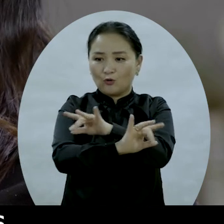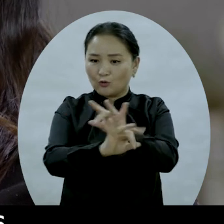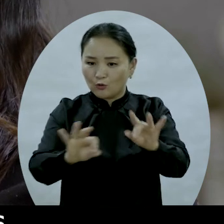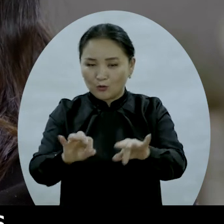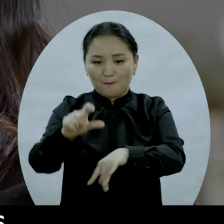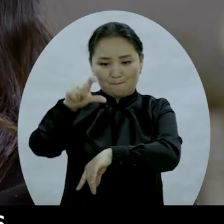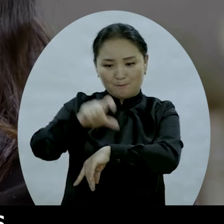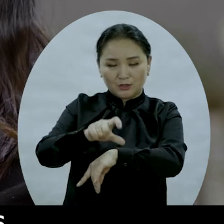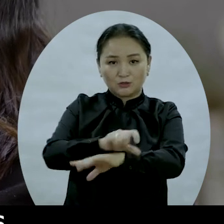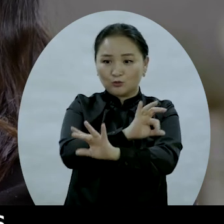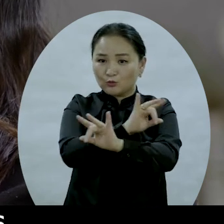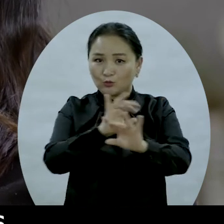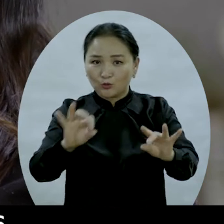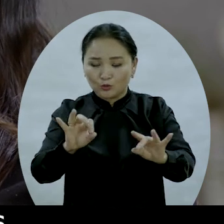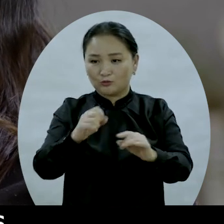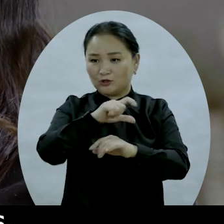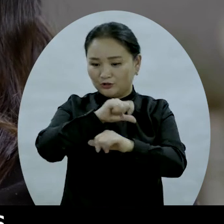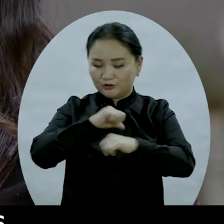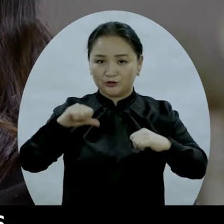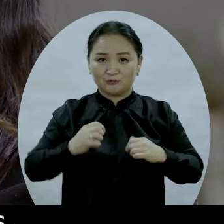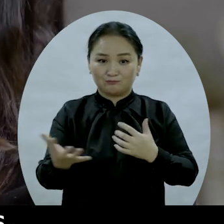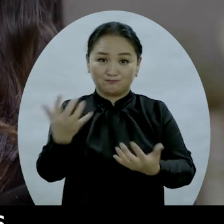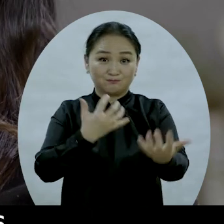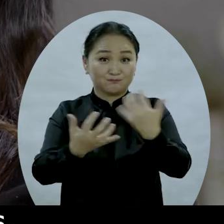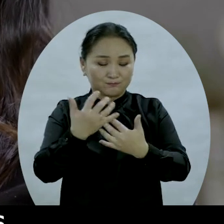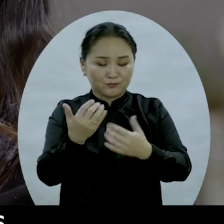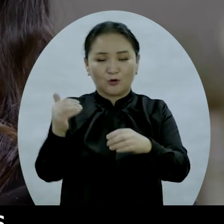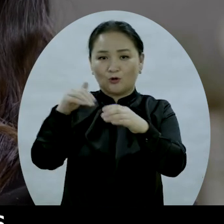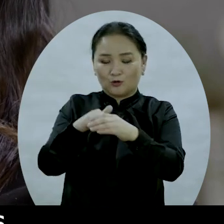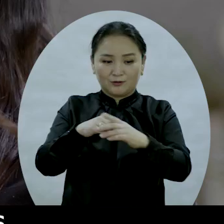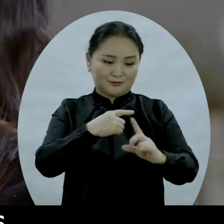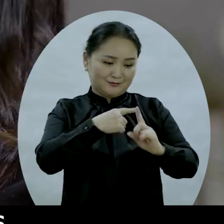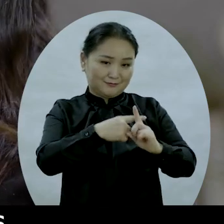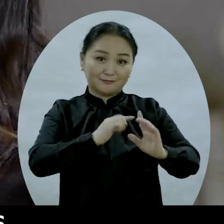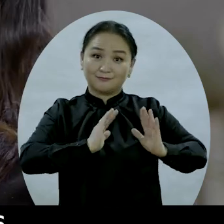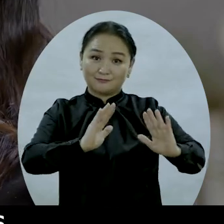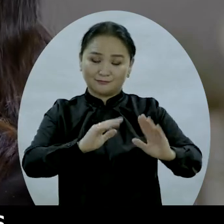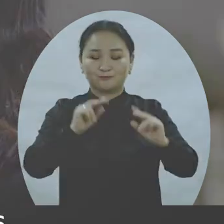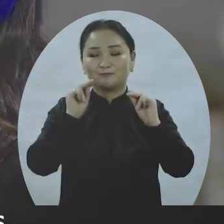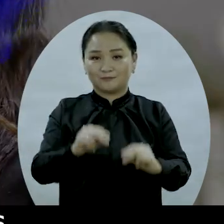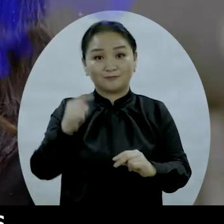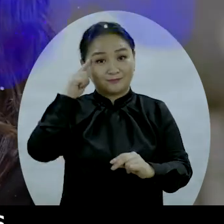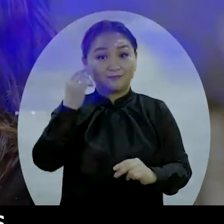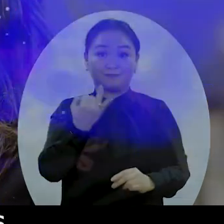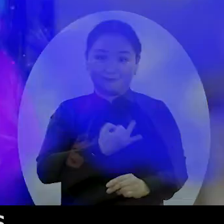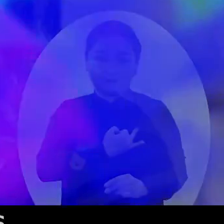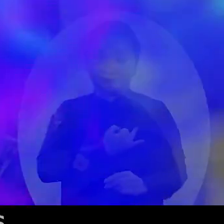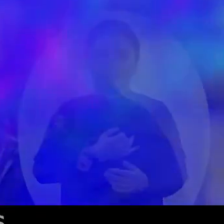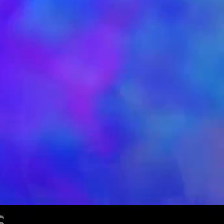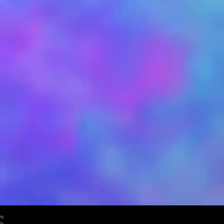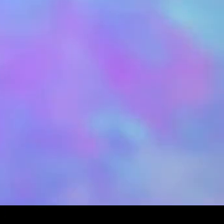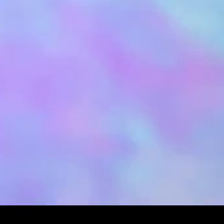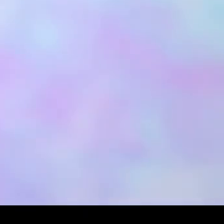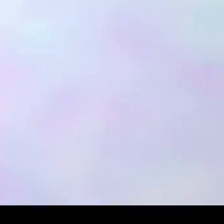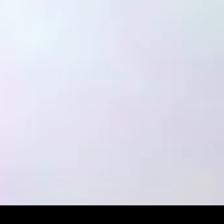олон мэрэгчлэнүүд олон одоо яг иргэд олон нийт даван туулагчдад ч гэсэн тий эрг нөлөөллийг авчирна гэдэгт би тэтгэлтэй байна.